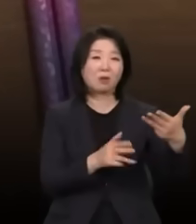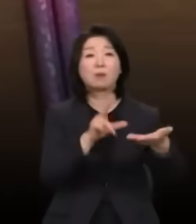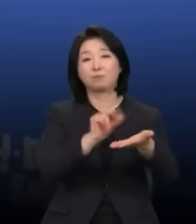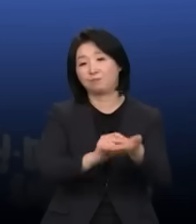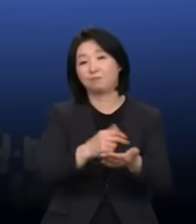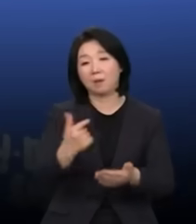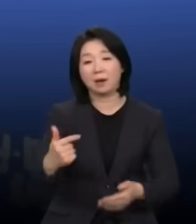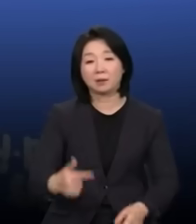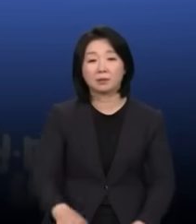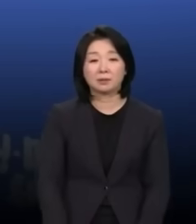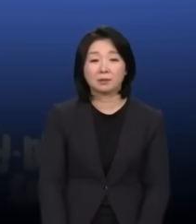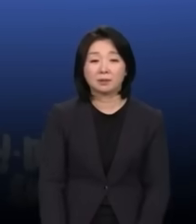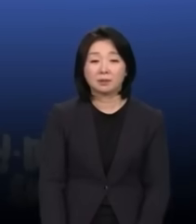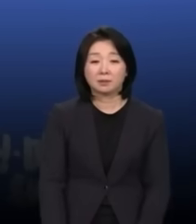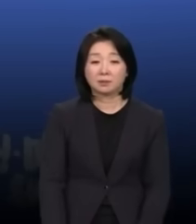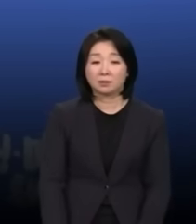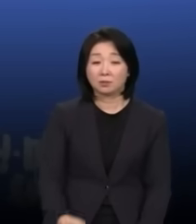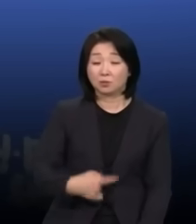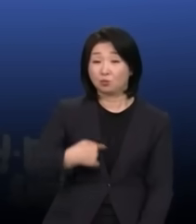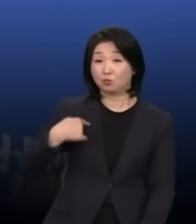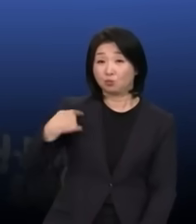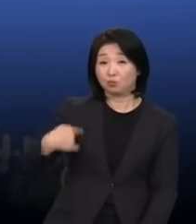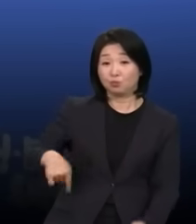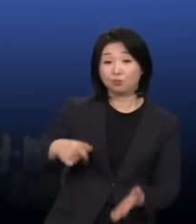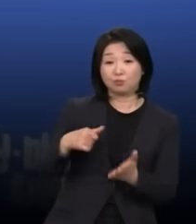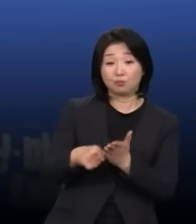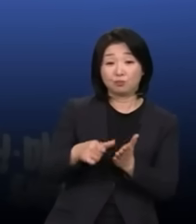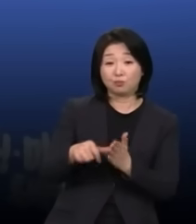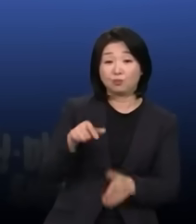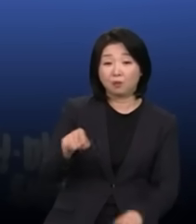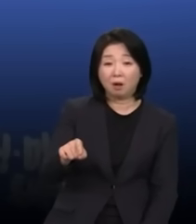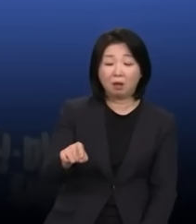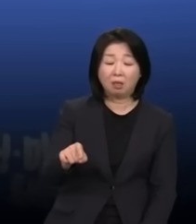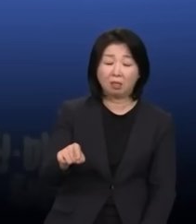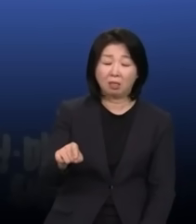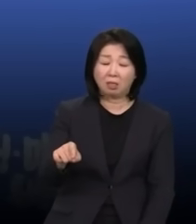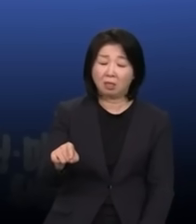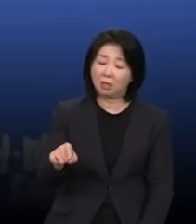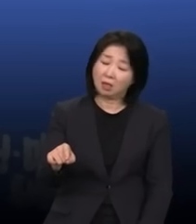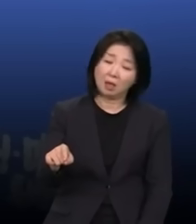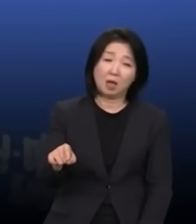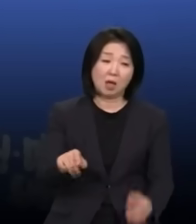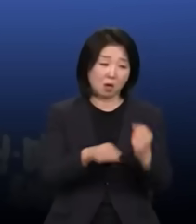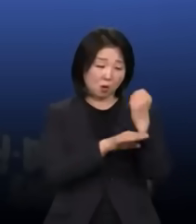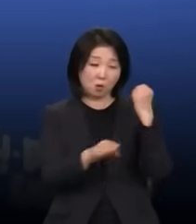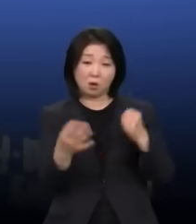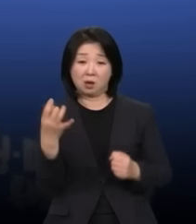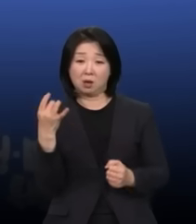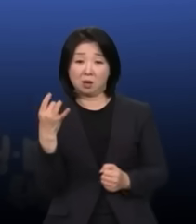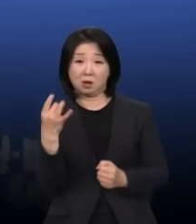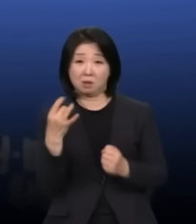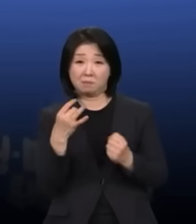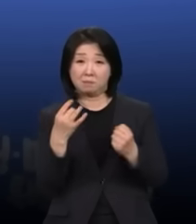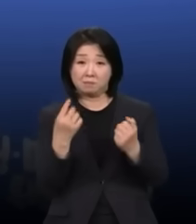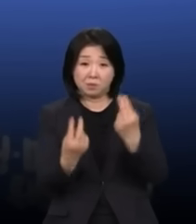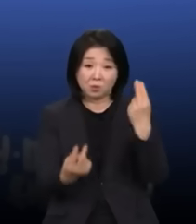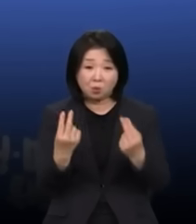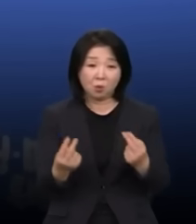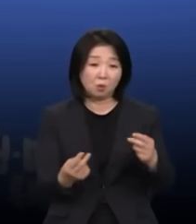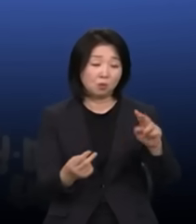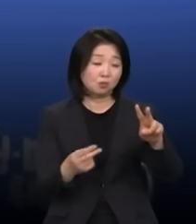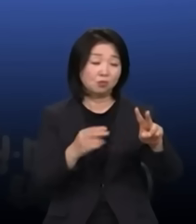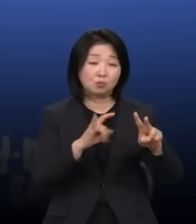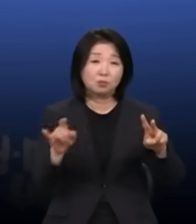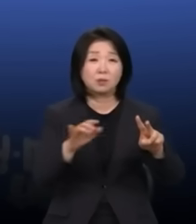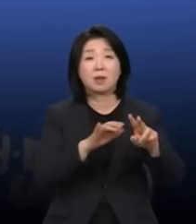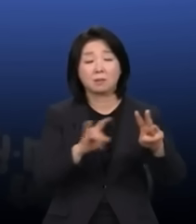있었습니다. 대중국 제품들이 기존에 비해서 한 두세 배 피해 신고